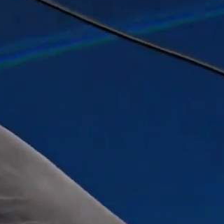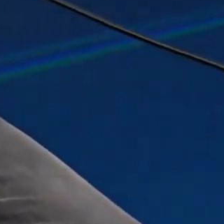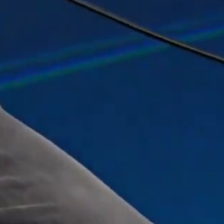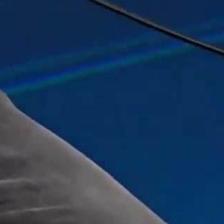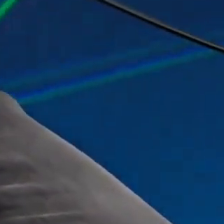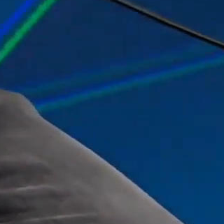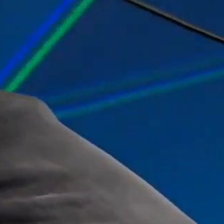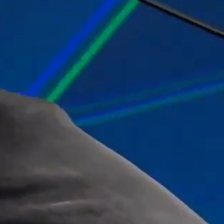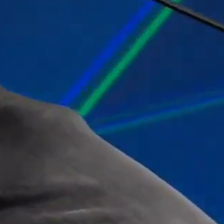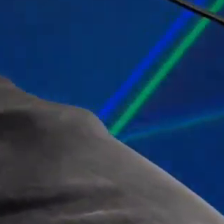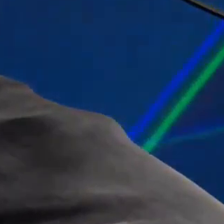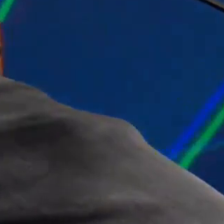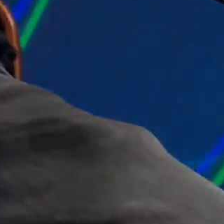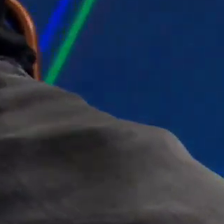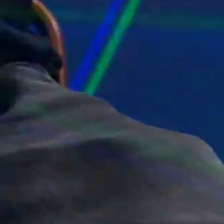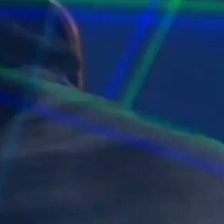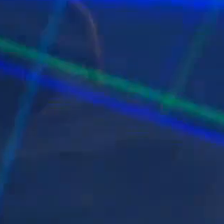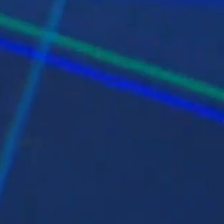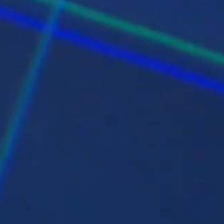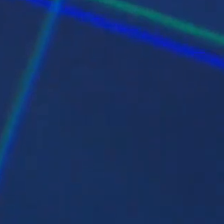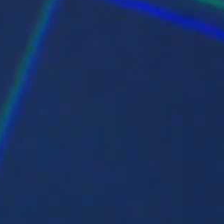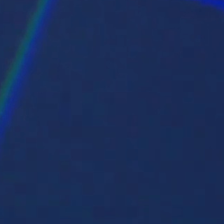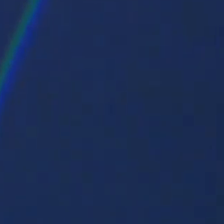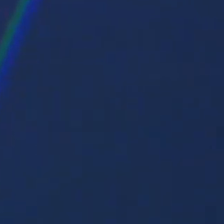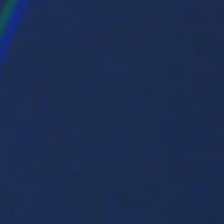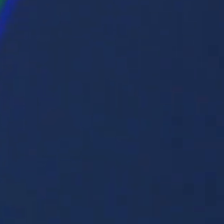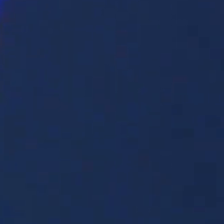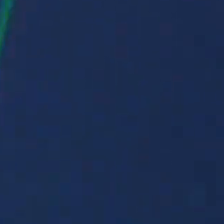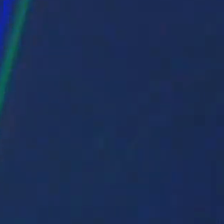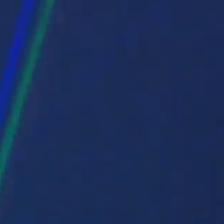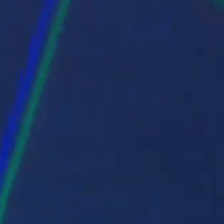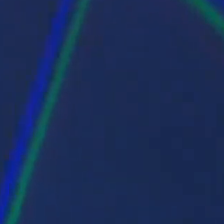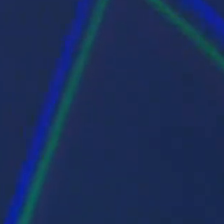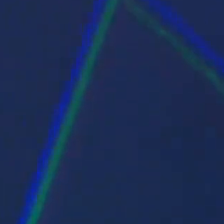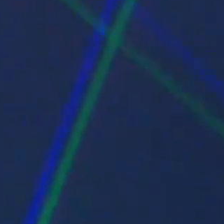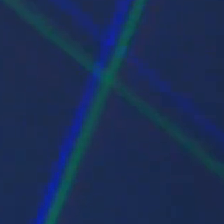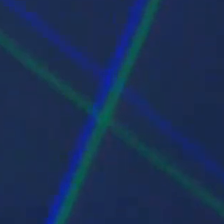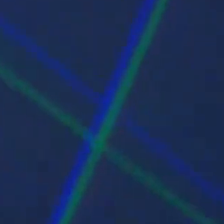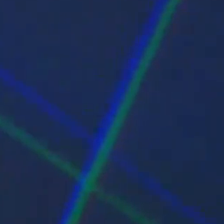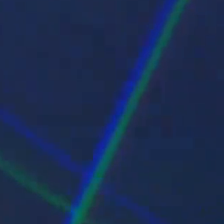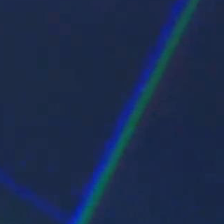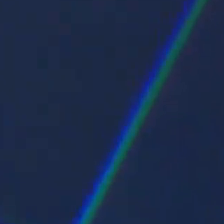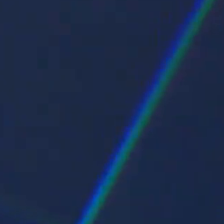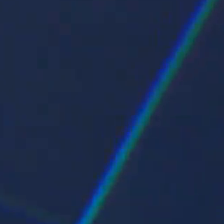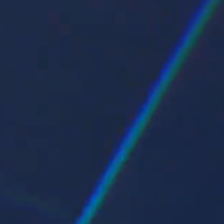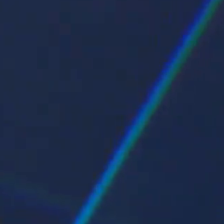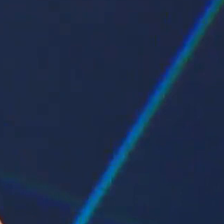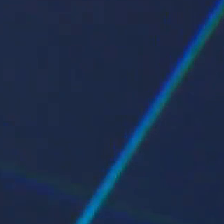Mais que tu n'aies rien, que tu sois roi, que tu cherches encore les pouvoirs qui dorment en toi.